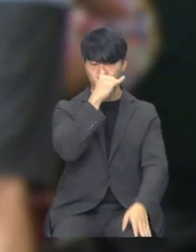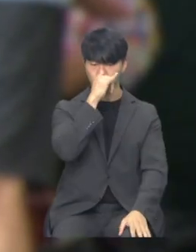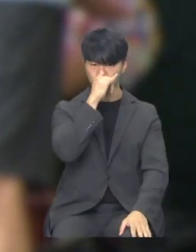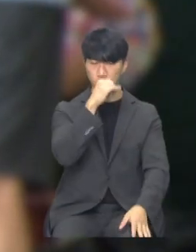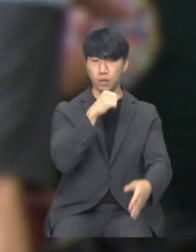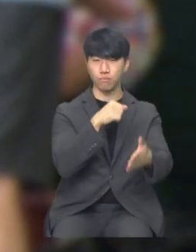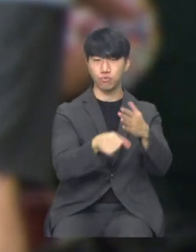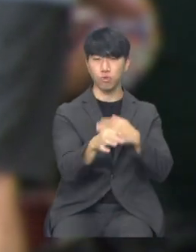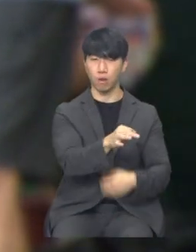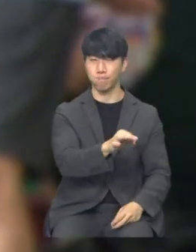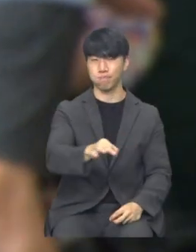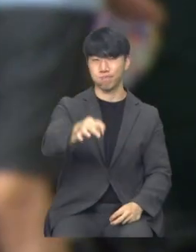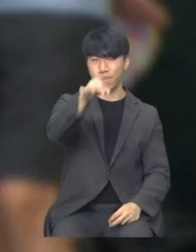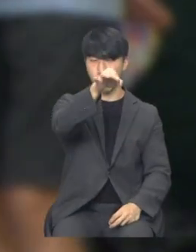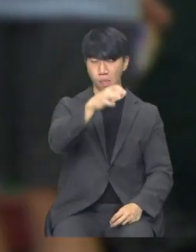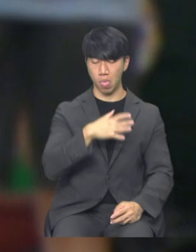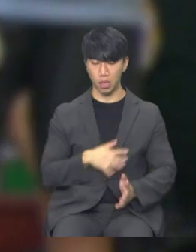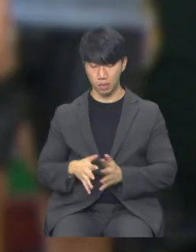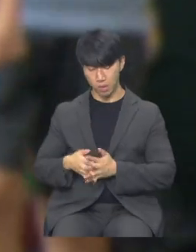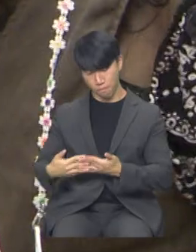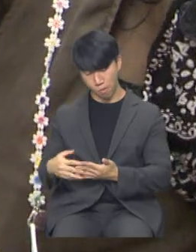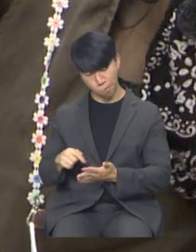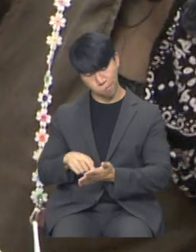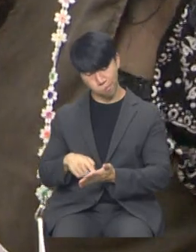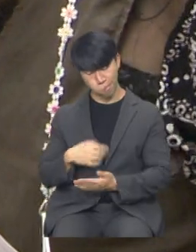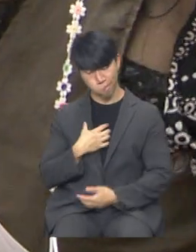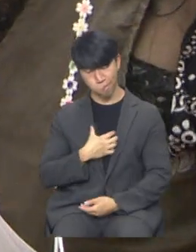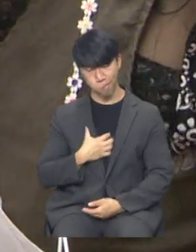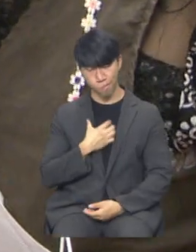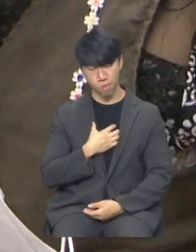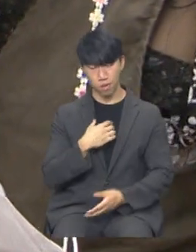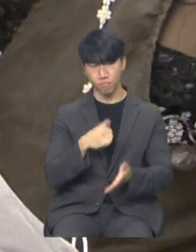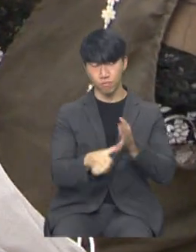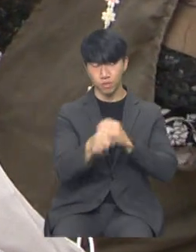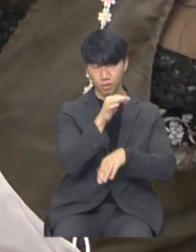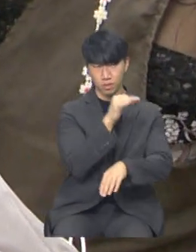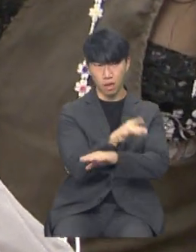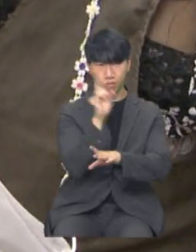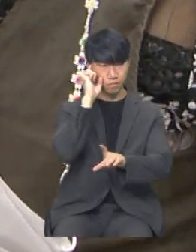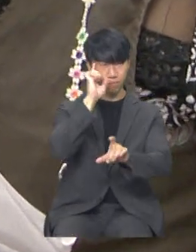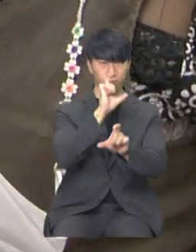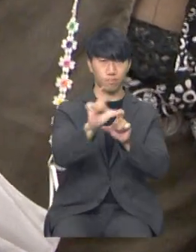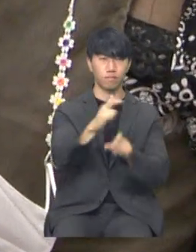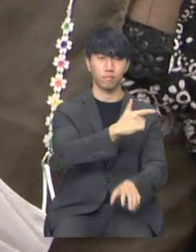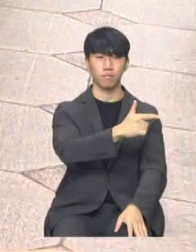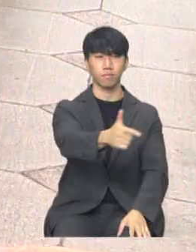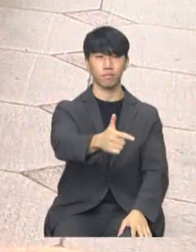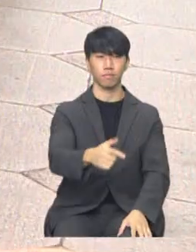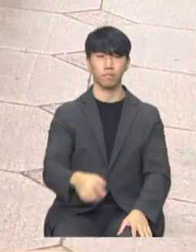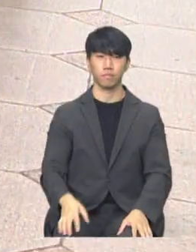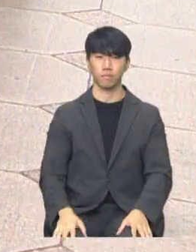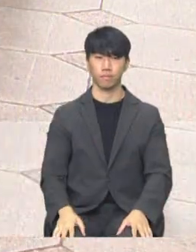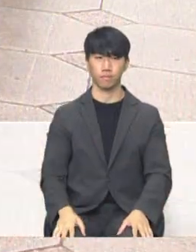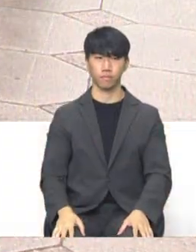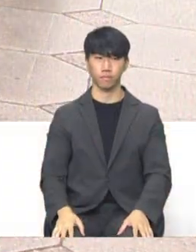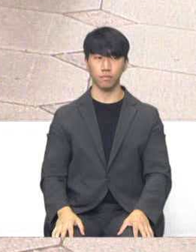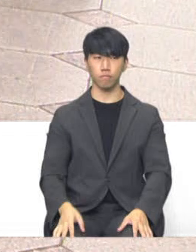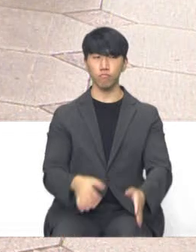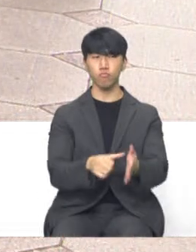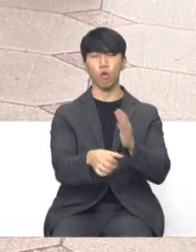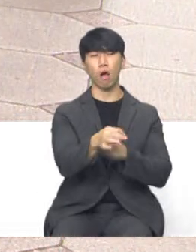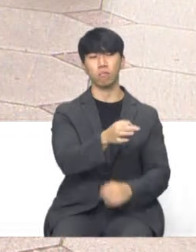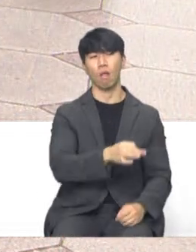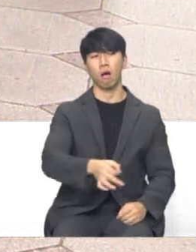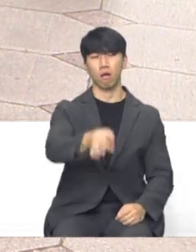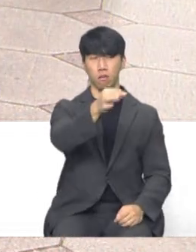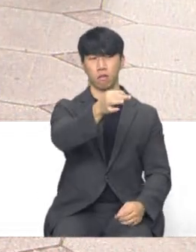치솟는 물가에 주머니 사정까지 생각하면 물건을 고르는데 고민이 깊어집니다. 물가가 비싸고